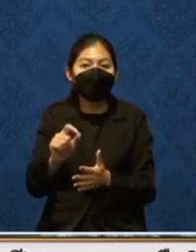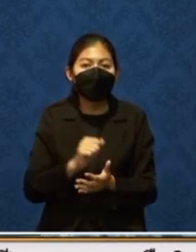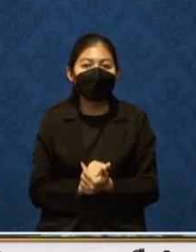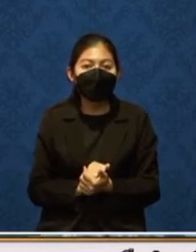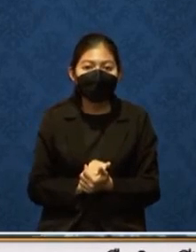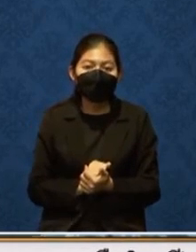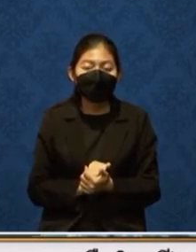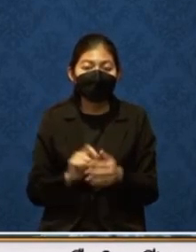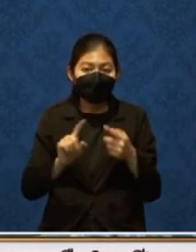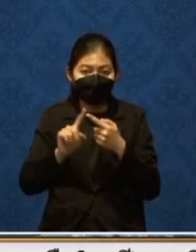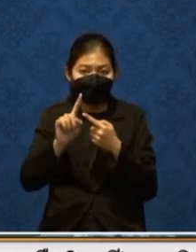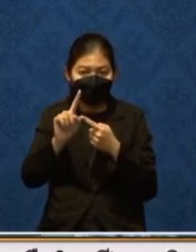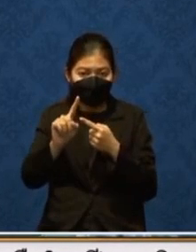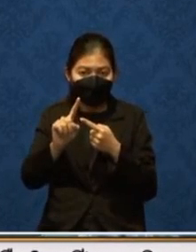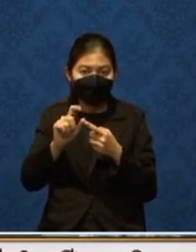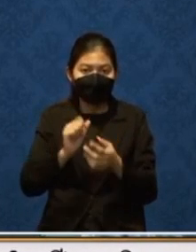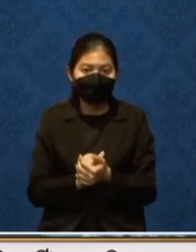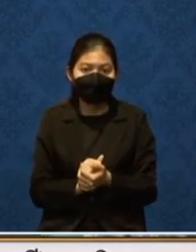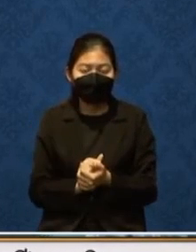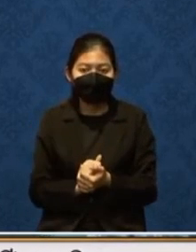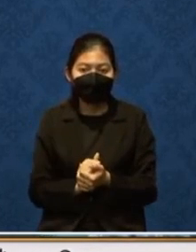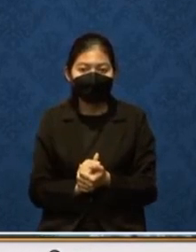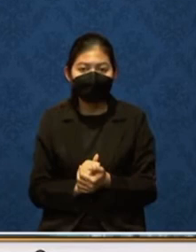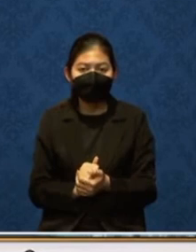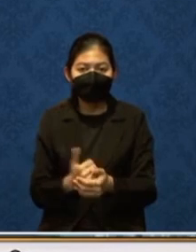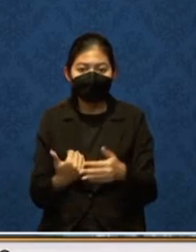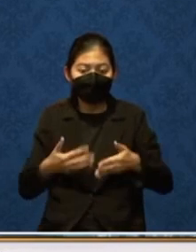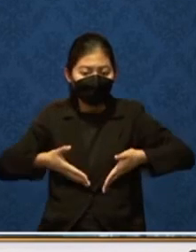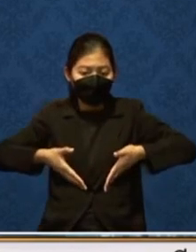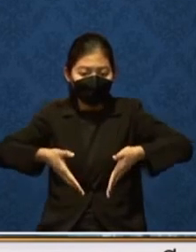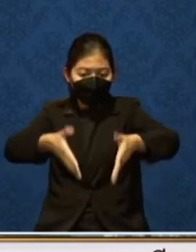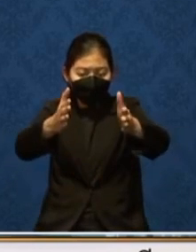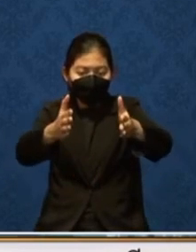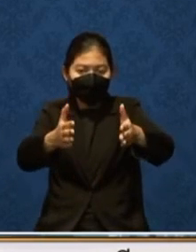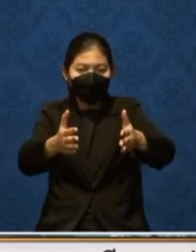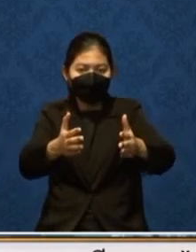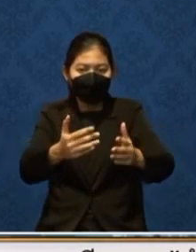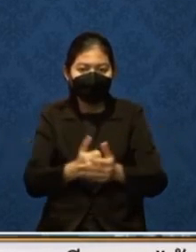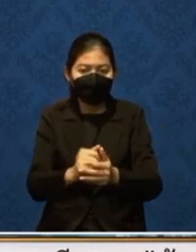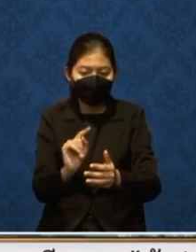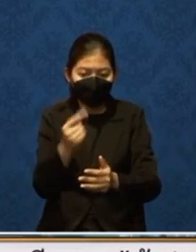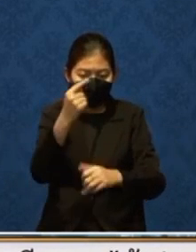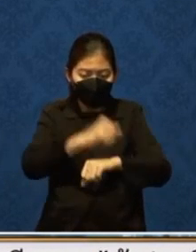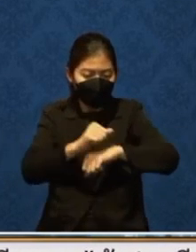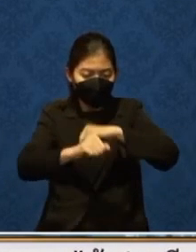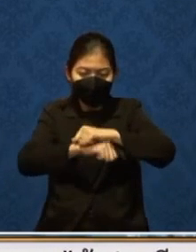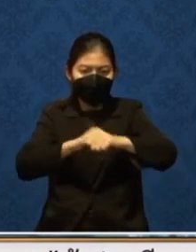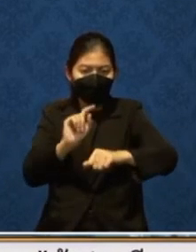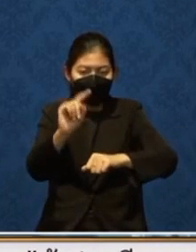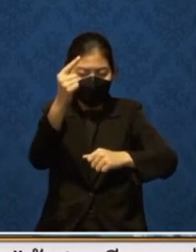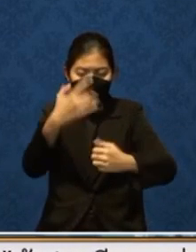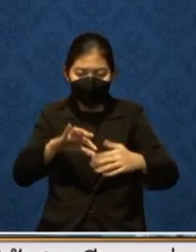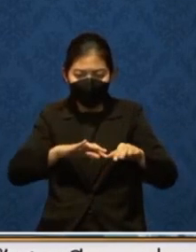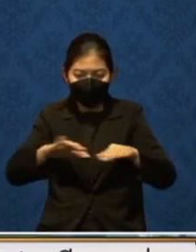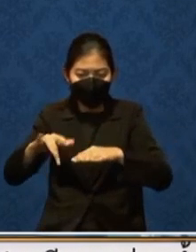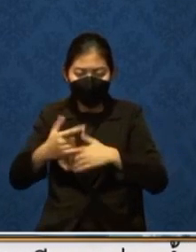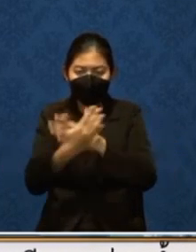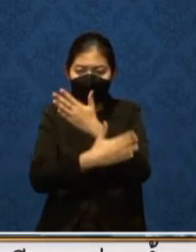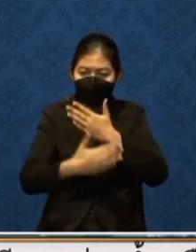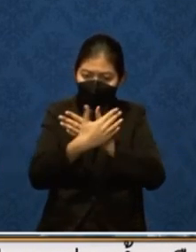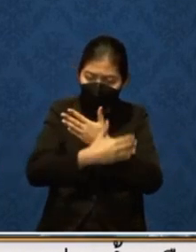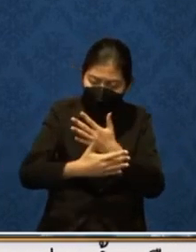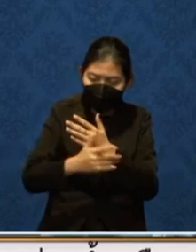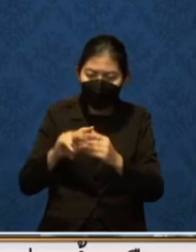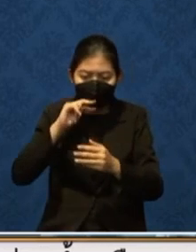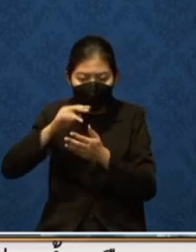ประเดิทหนึ่นะฮททำเส้นทางตรงใหม่ที่ไม่ถับเส้ทางเดิมทำพ้อมกันทถนน ทางรถไฟ ทาง